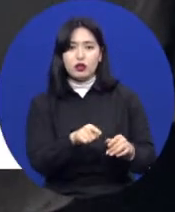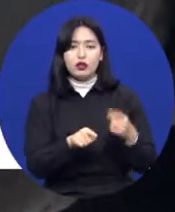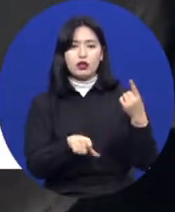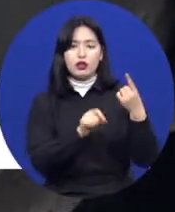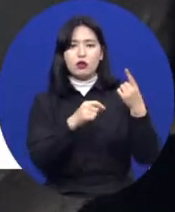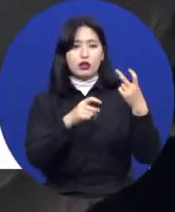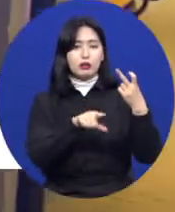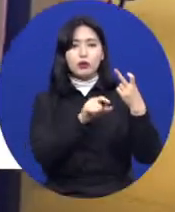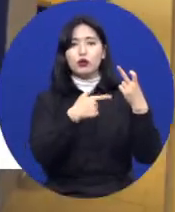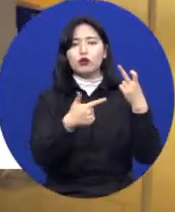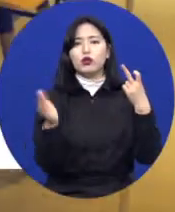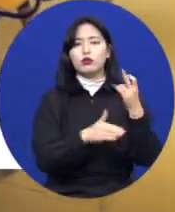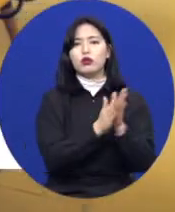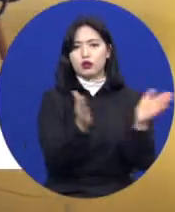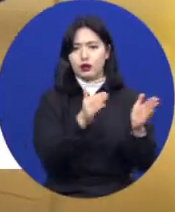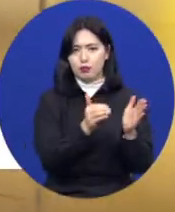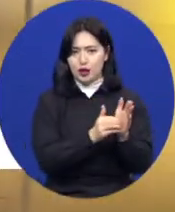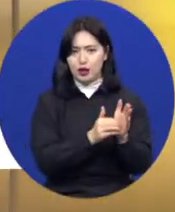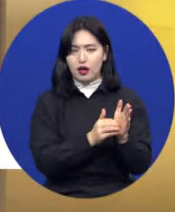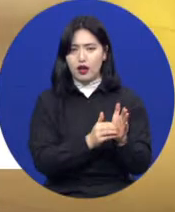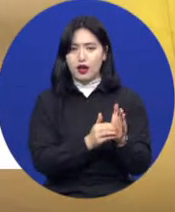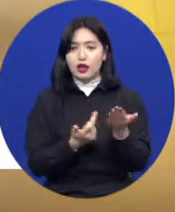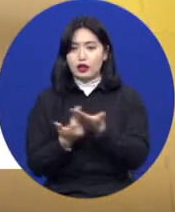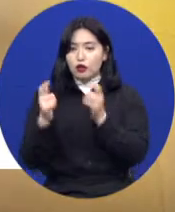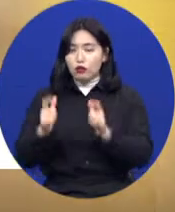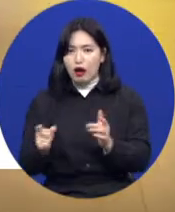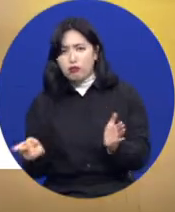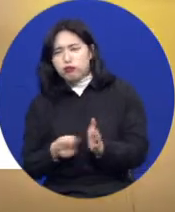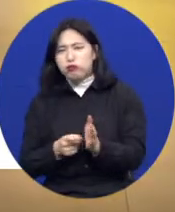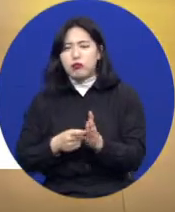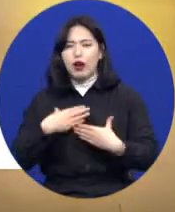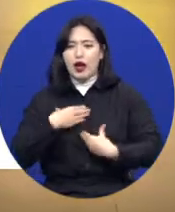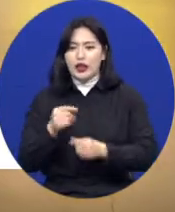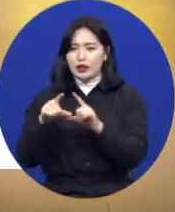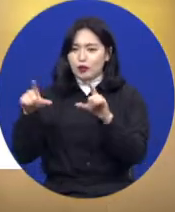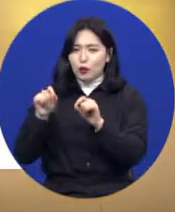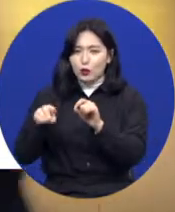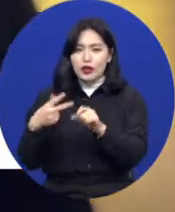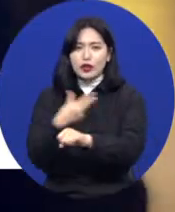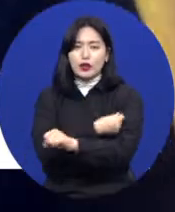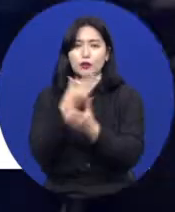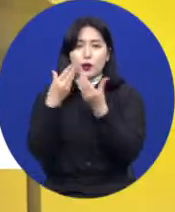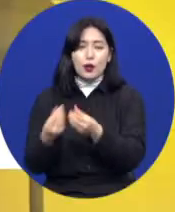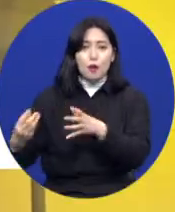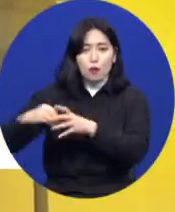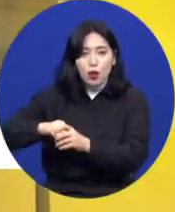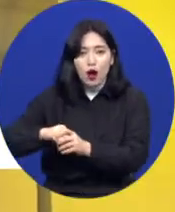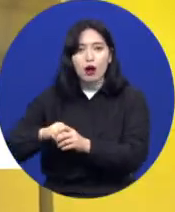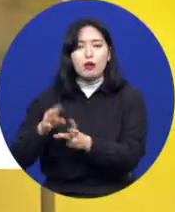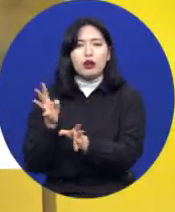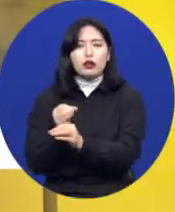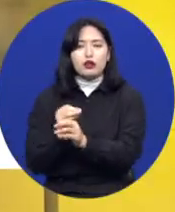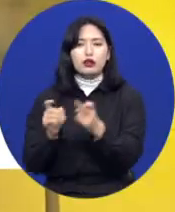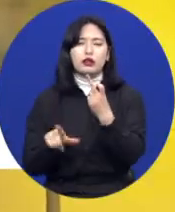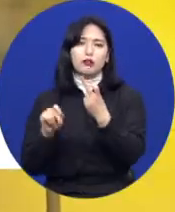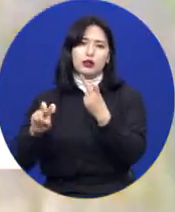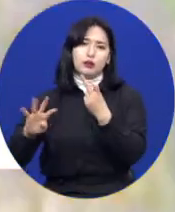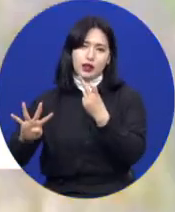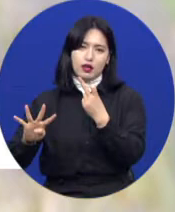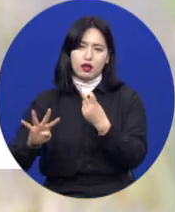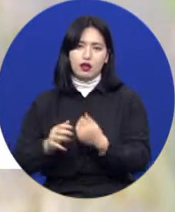시작된 상황. 제주도가 부랴부랴 안심 코드에 접종 내역을 포함시킨 것은 지난달